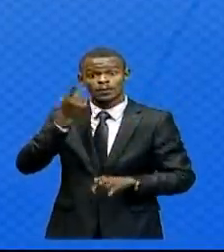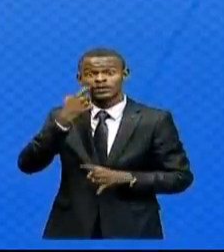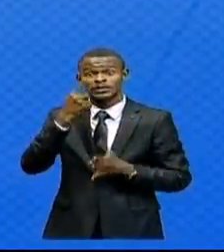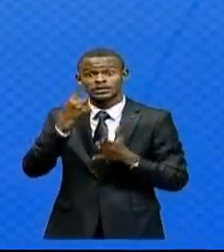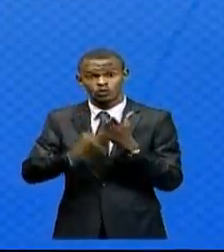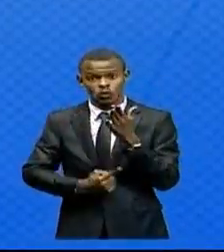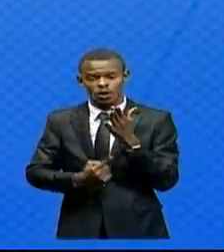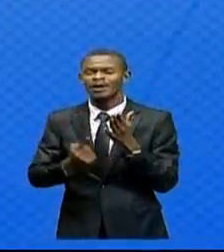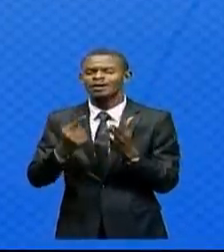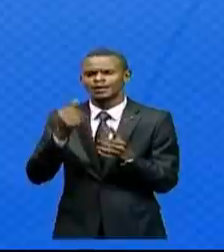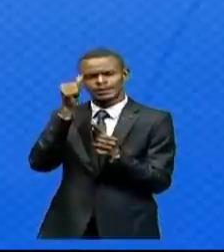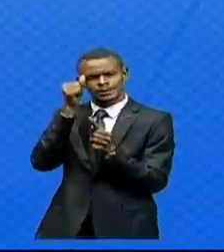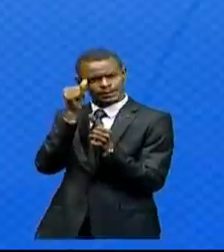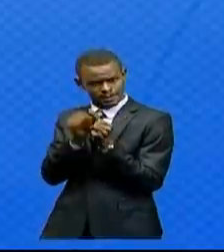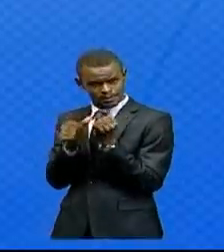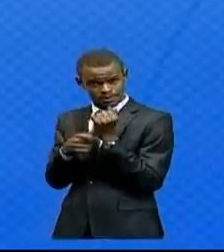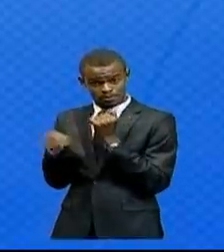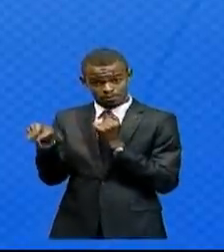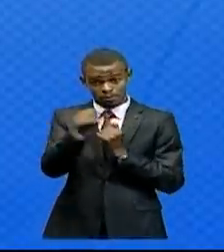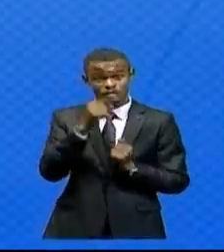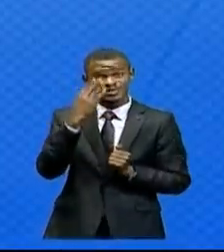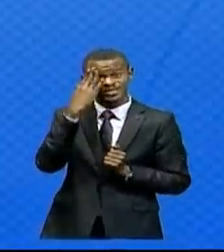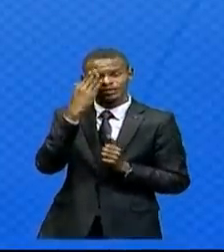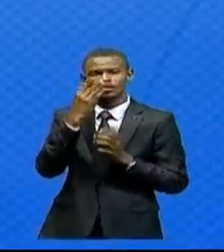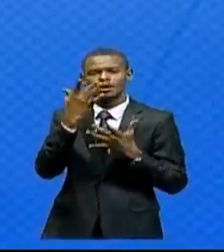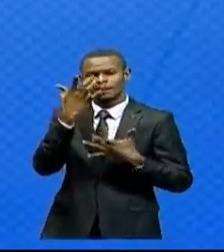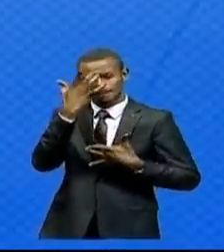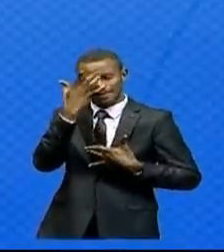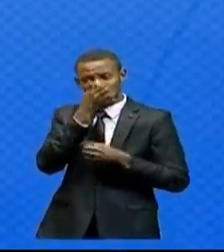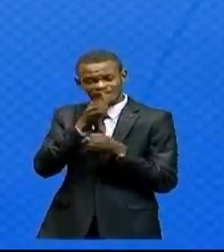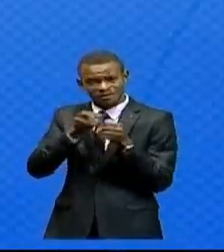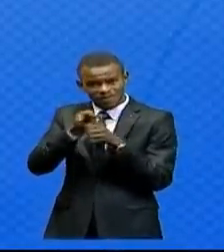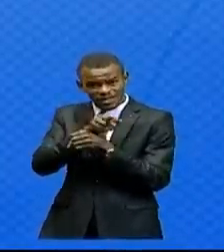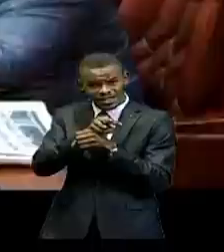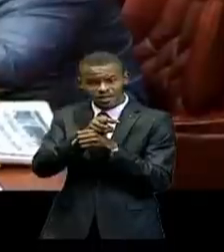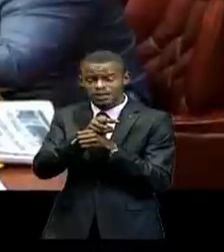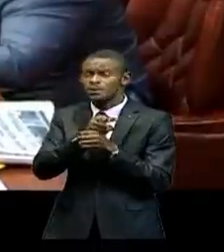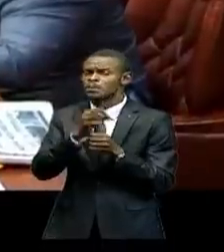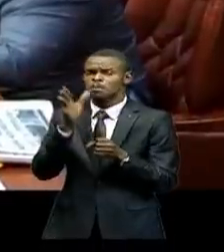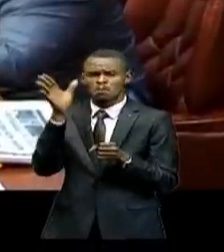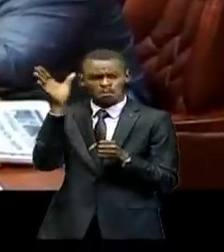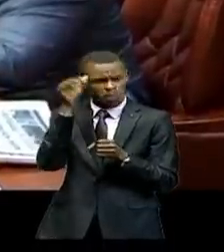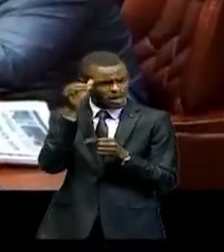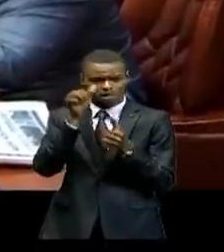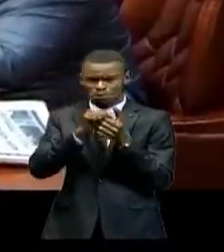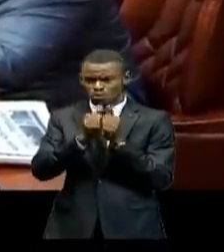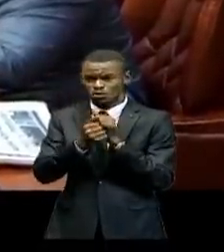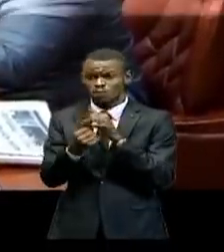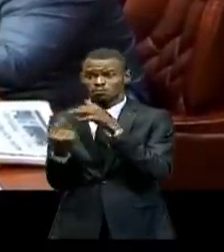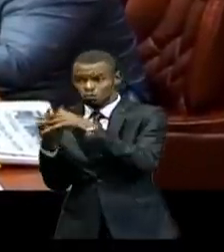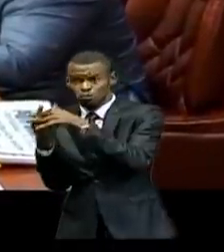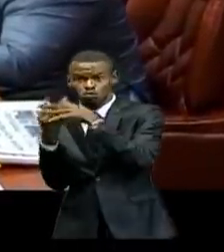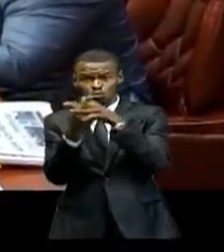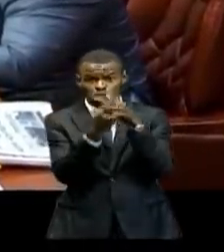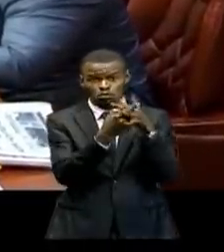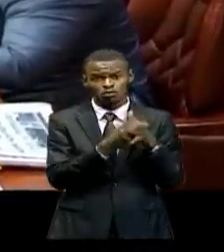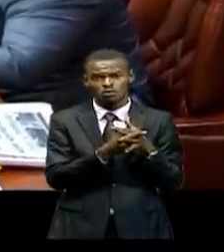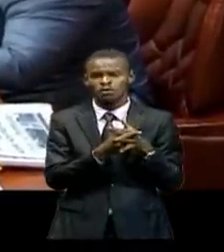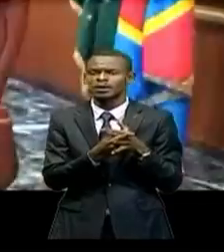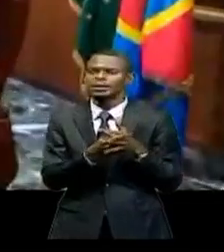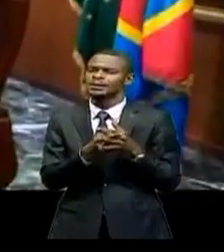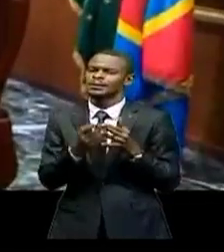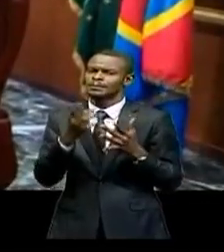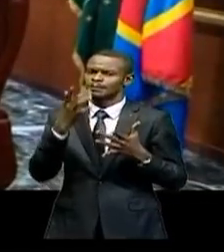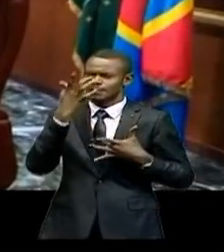que la COVID-19, en dépit de toute l'attention qui convient d'y apporter, ne devrait pas occulter d'autres défis